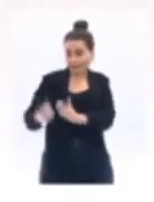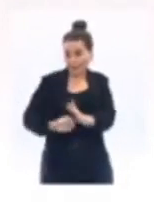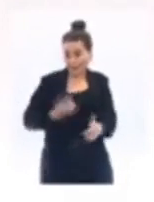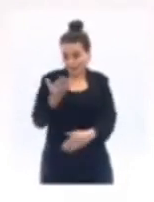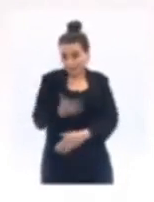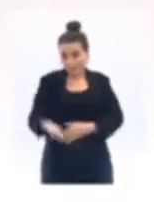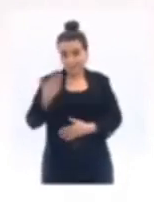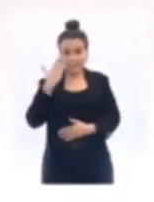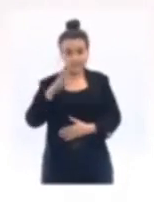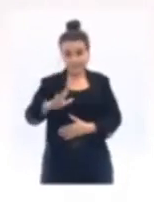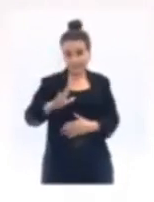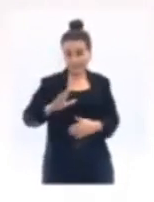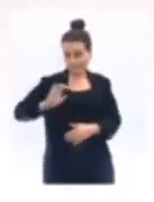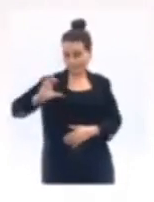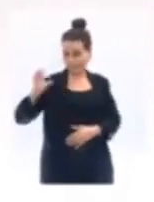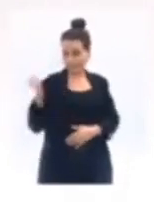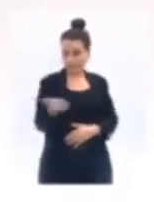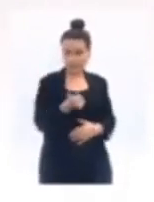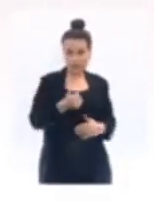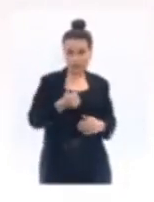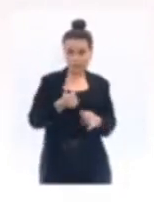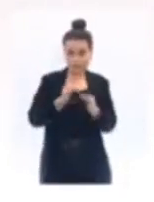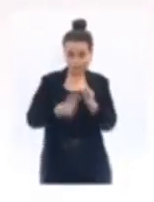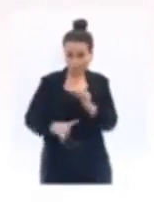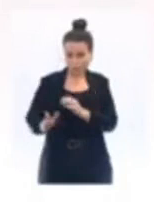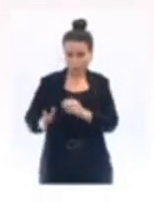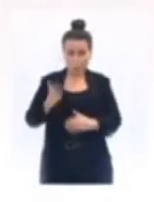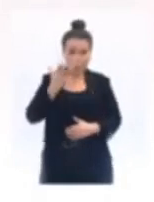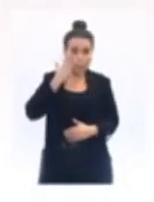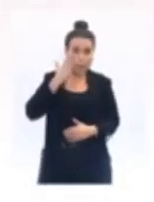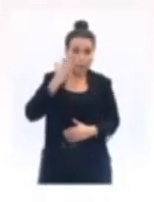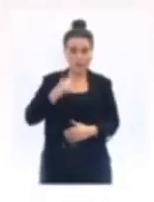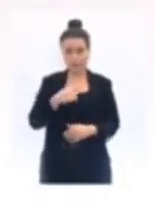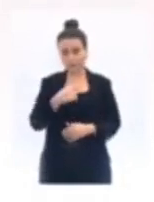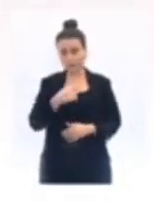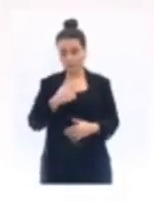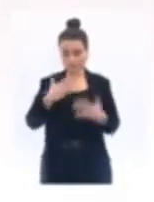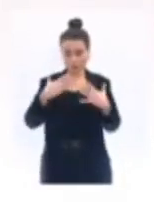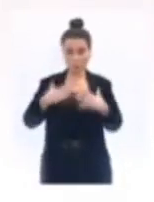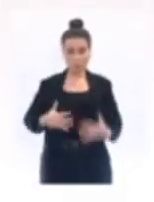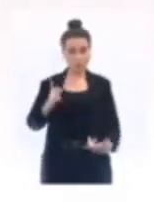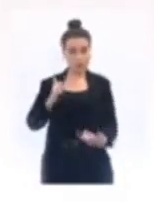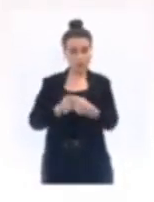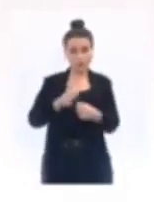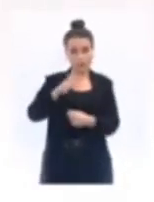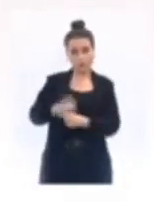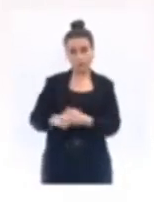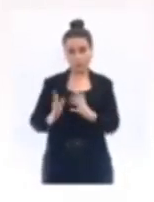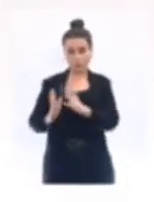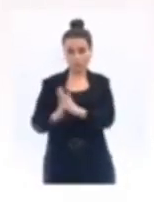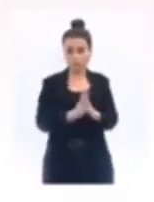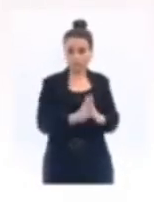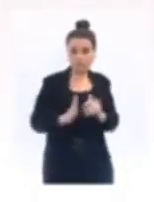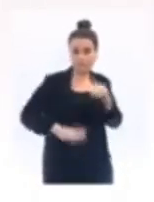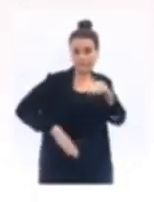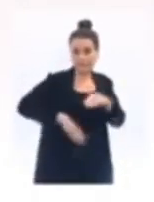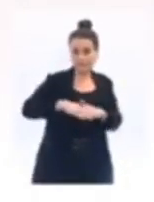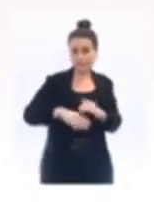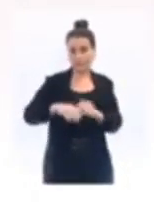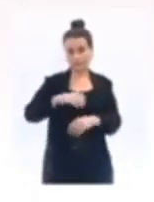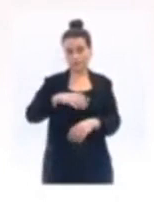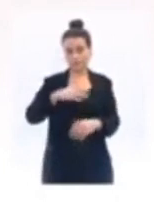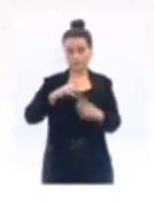locaux et les collectivités locales qui sont également pleinement mobilisés aux côtés de l'État. Nous devons plus